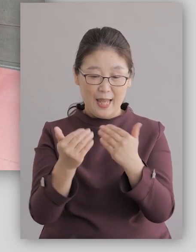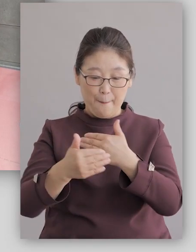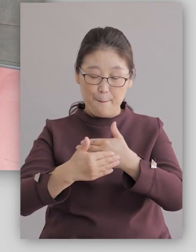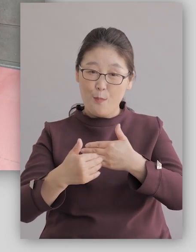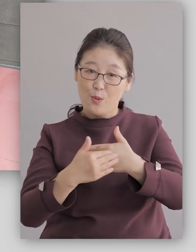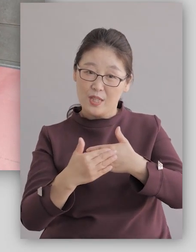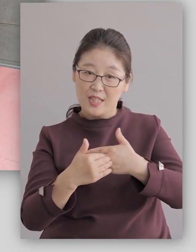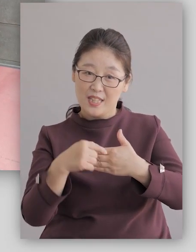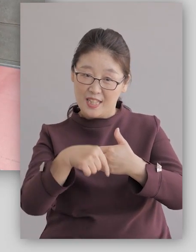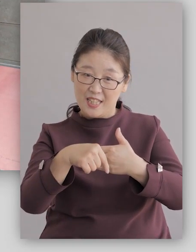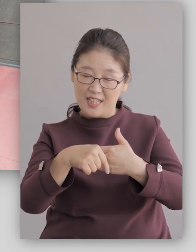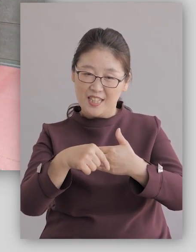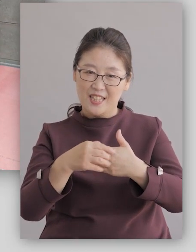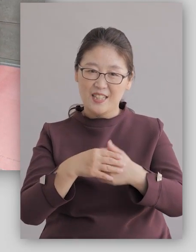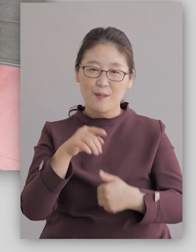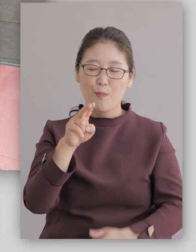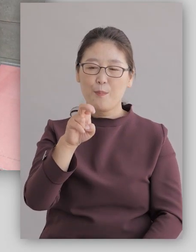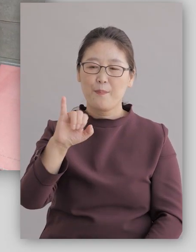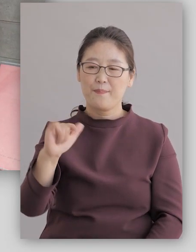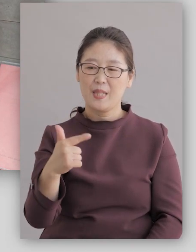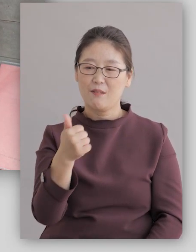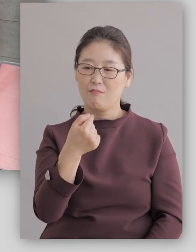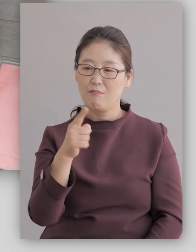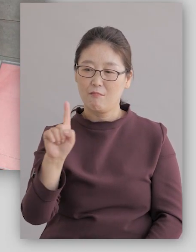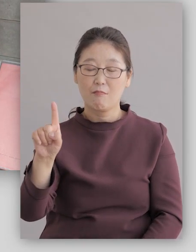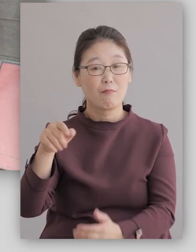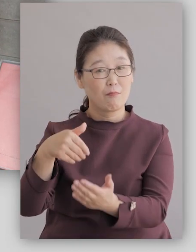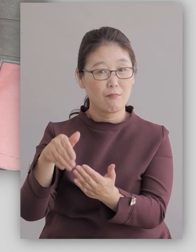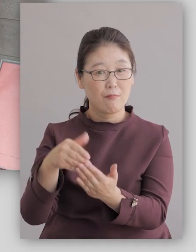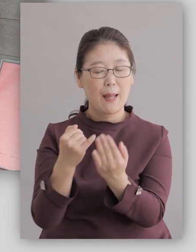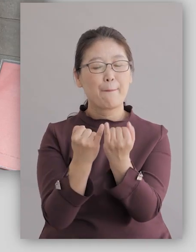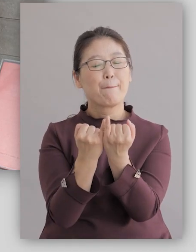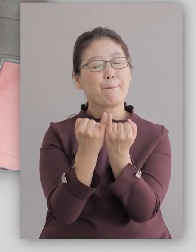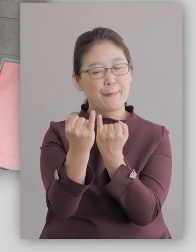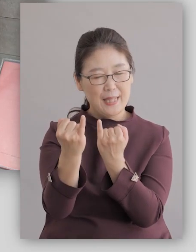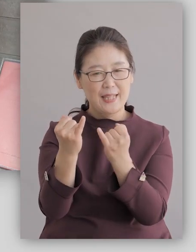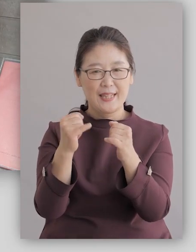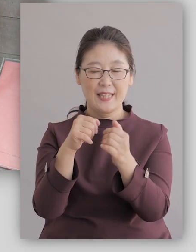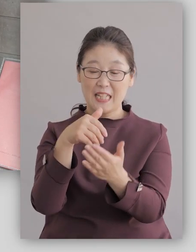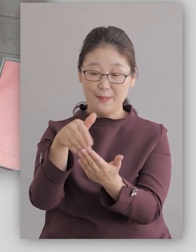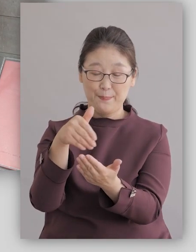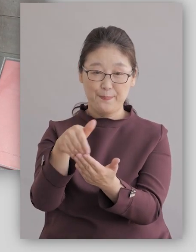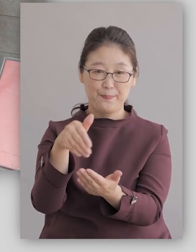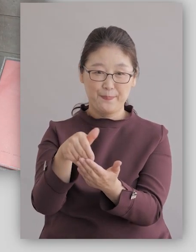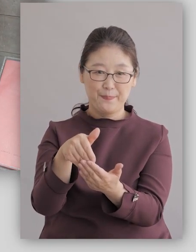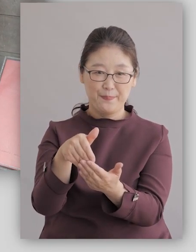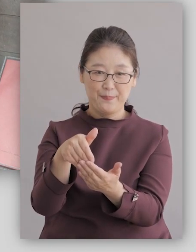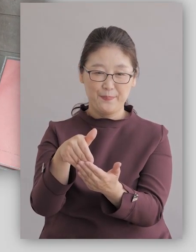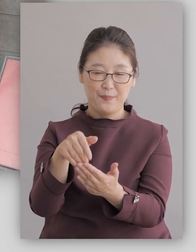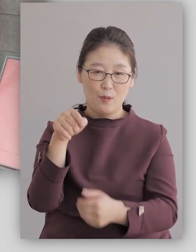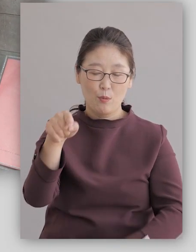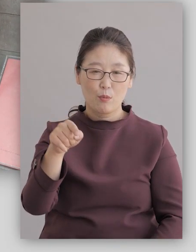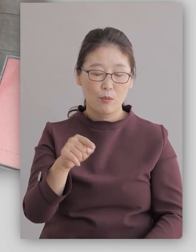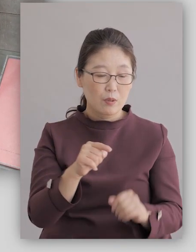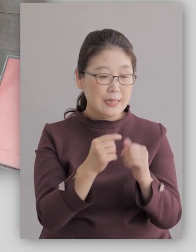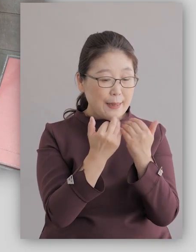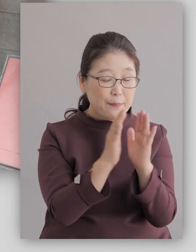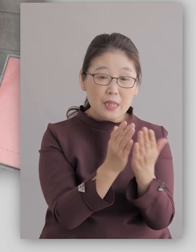창간호에 바로 미나에서 차용을 해서 미인도를 표지화로 썼습니다. 그리고 이 잡지는